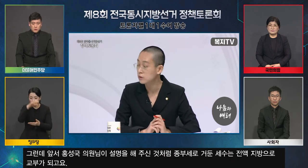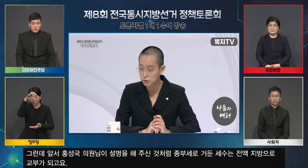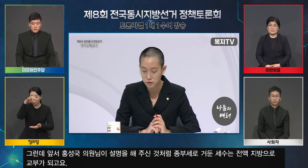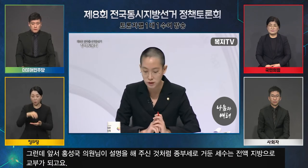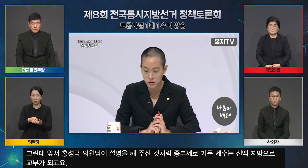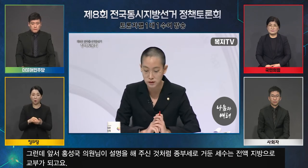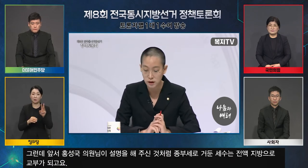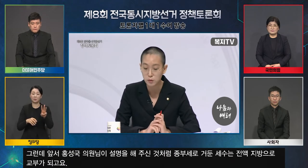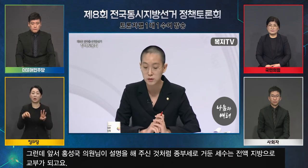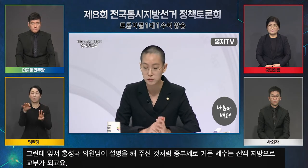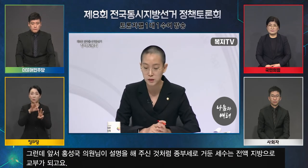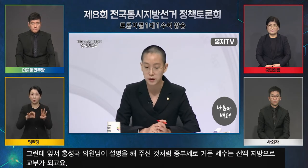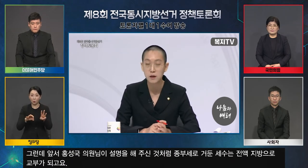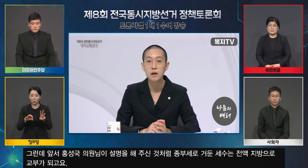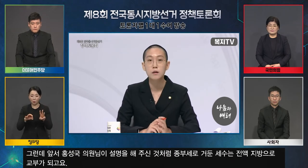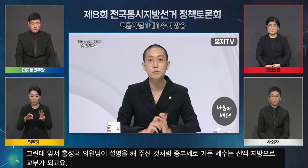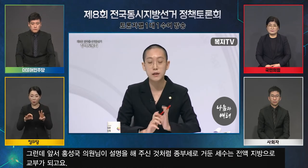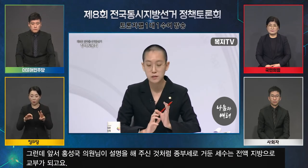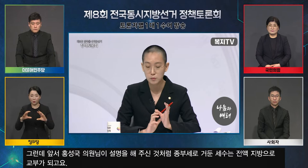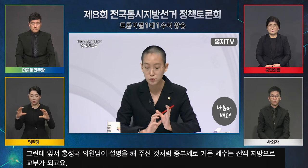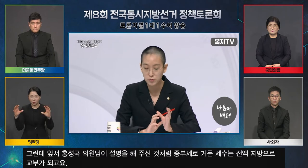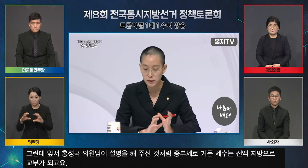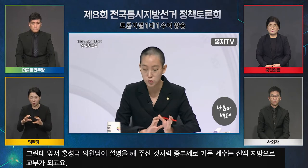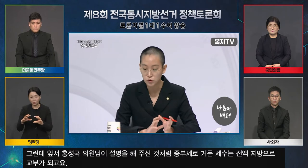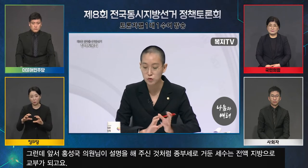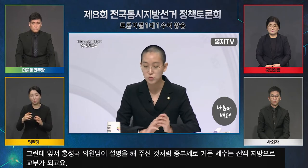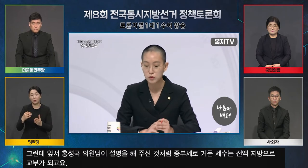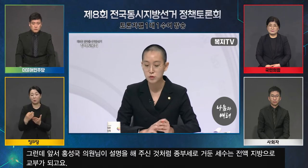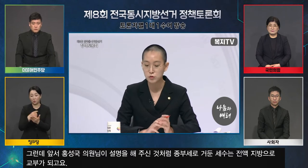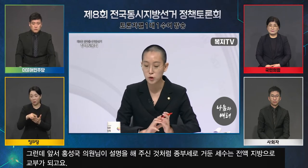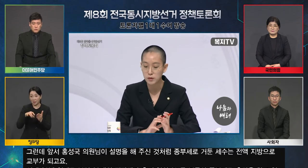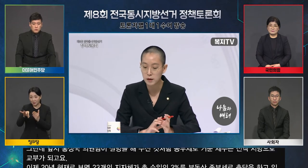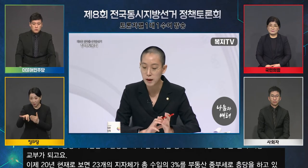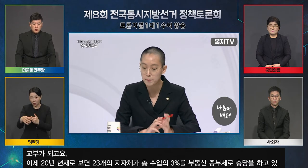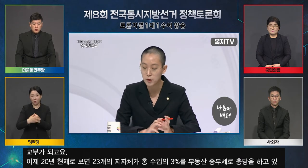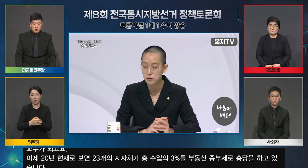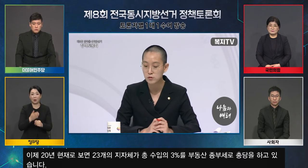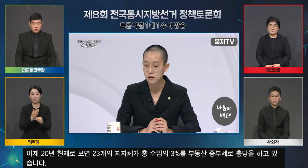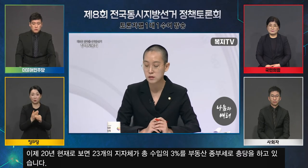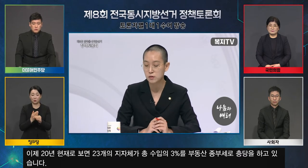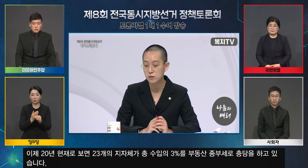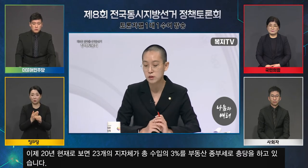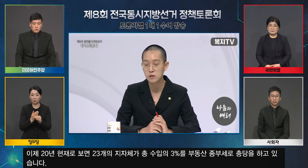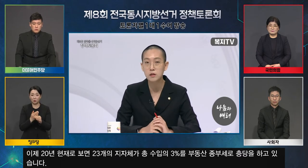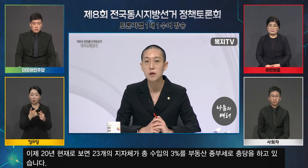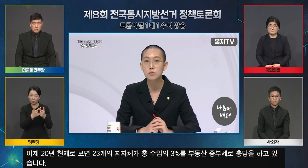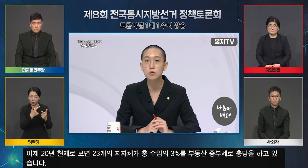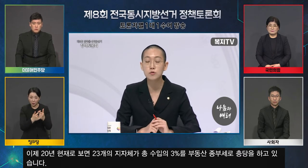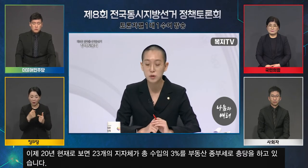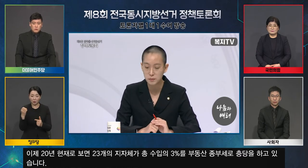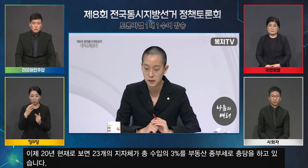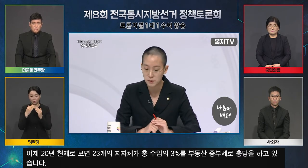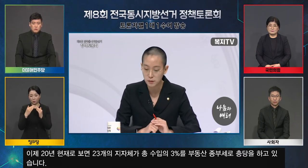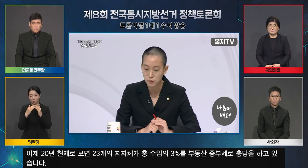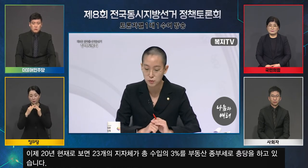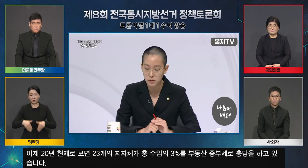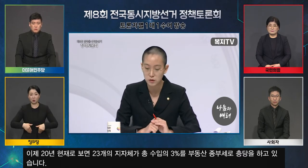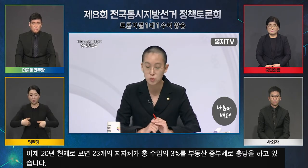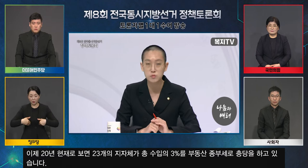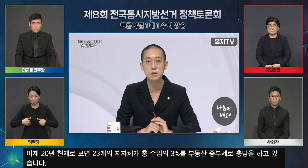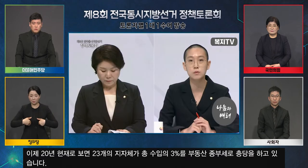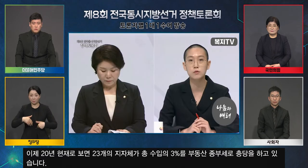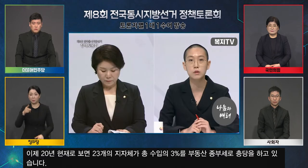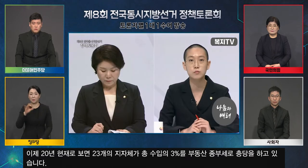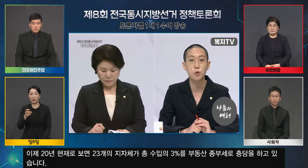부동산 교부세로 충당을 하고 있습니다. 예를 들면 부산 중구 그리고 전남 한평군 같은 경우에는 총수입 대비의